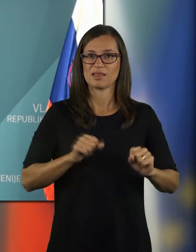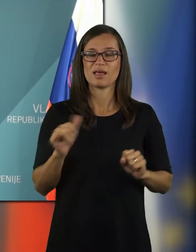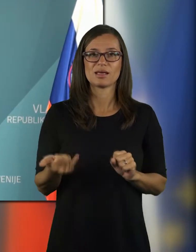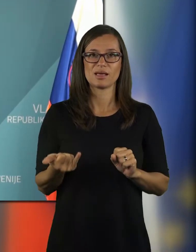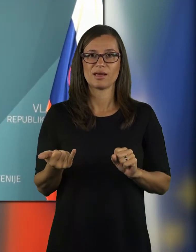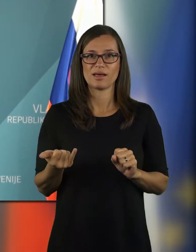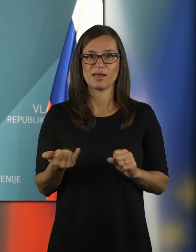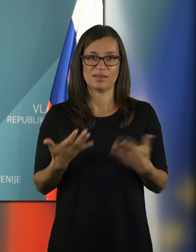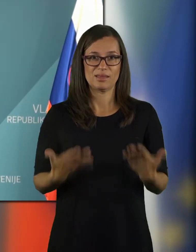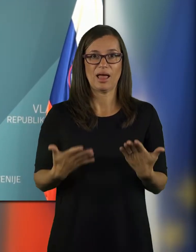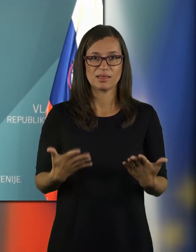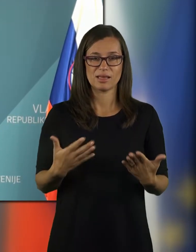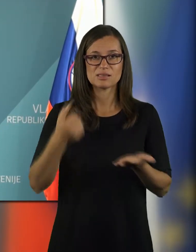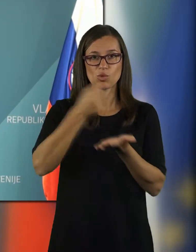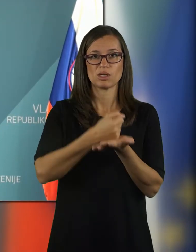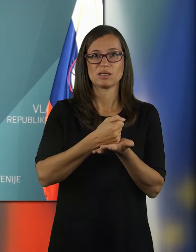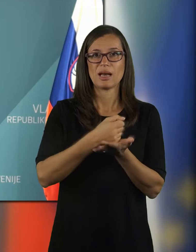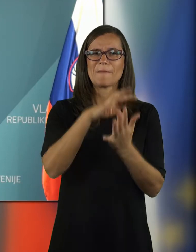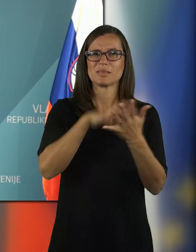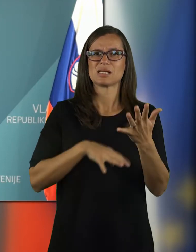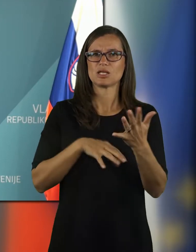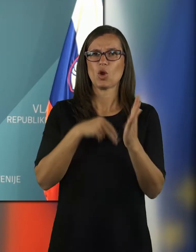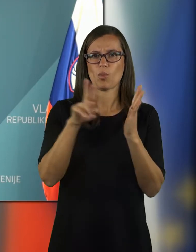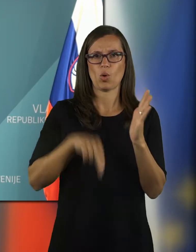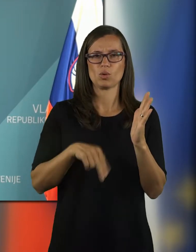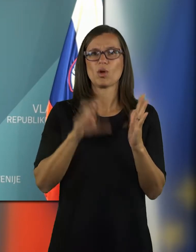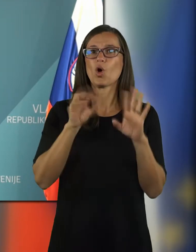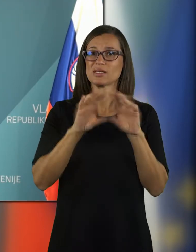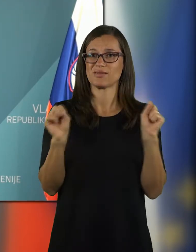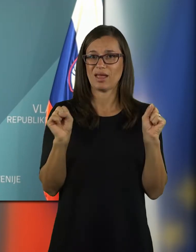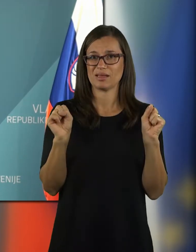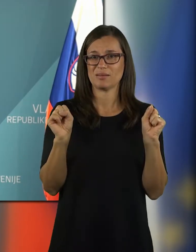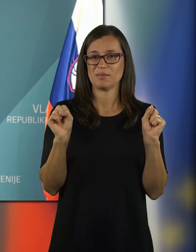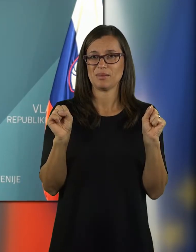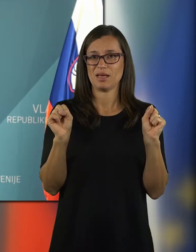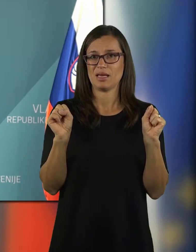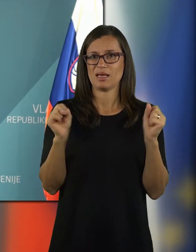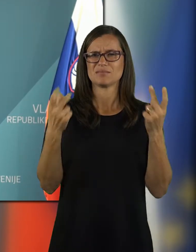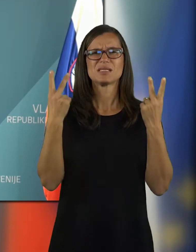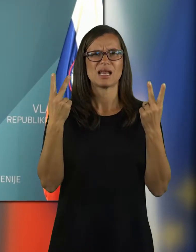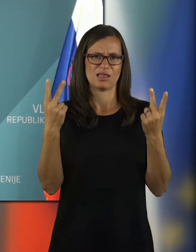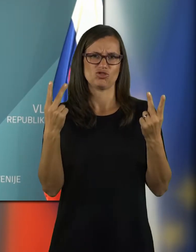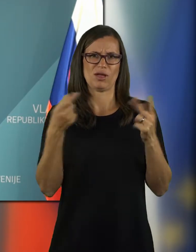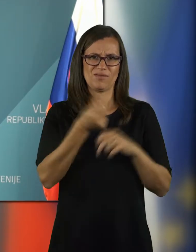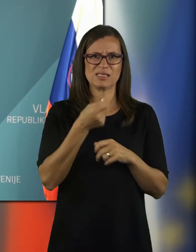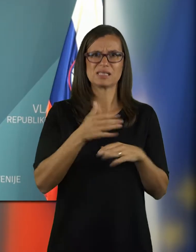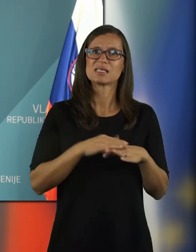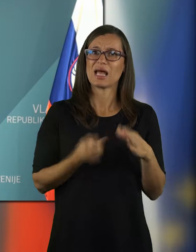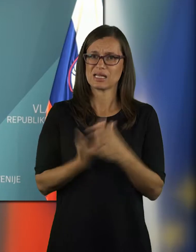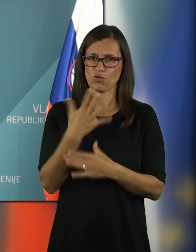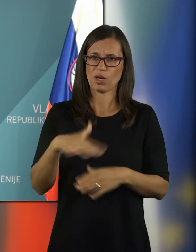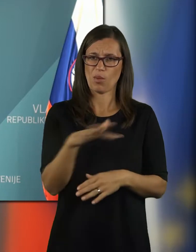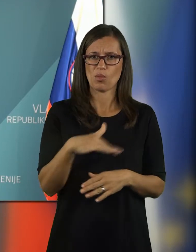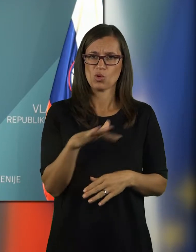je danes potrdila besedilo pogodbe o izvedbi strateške investicije na